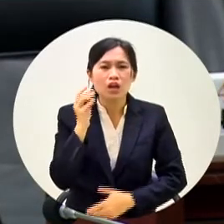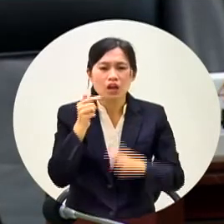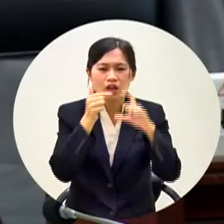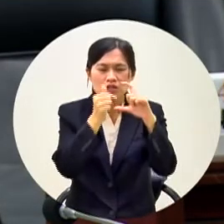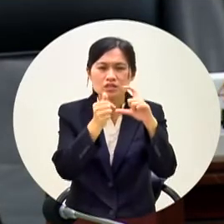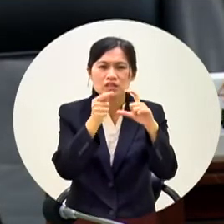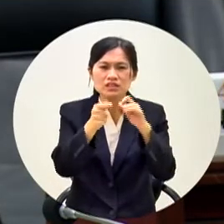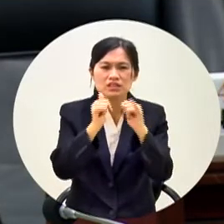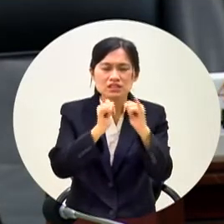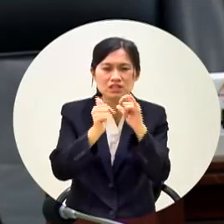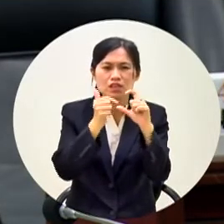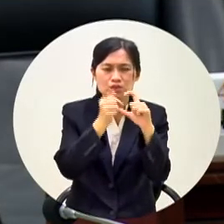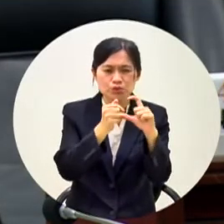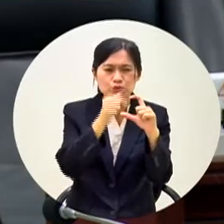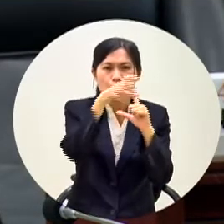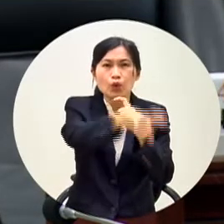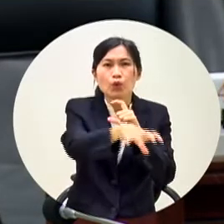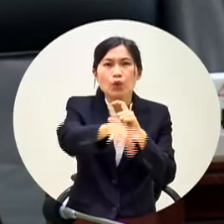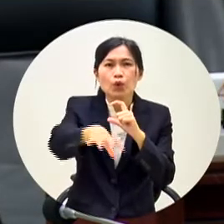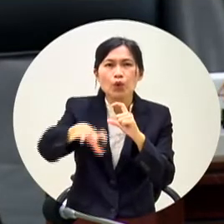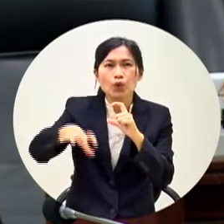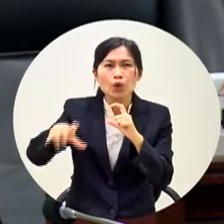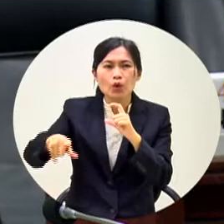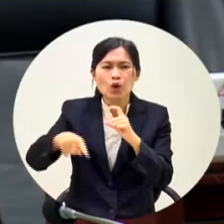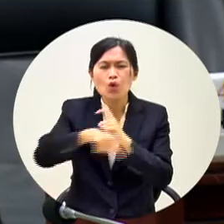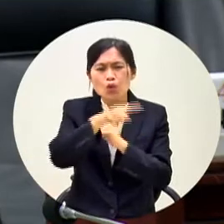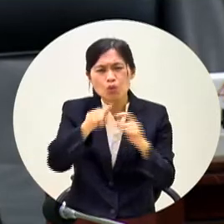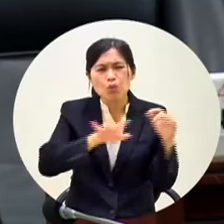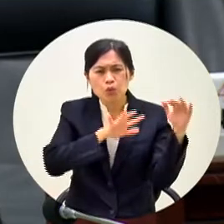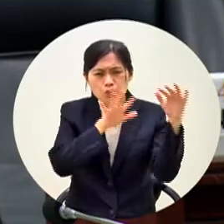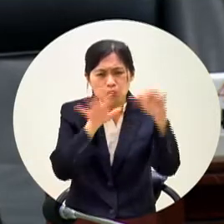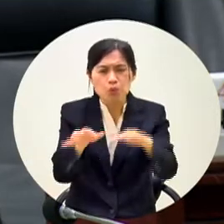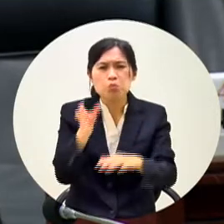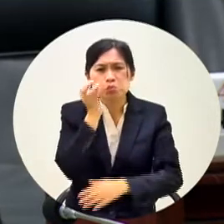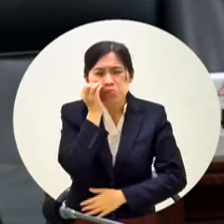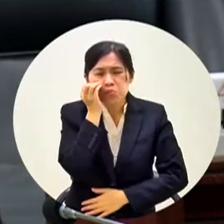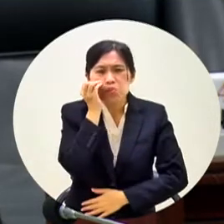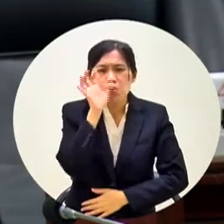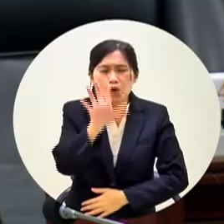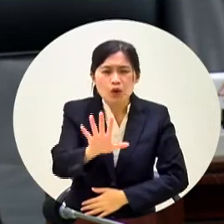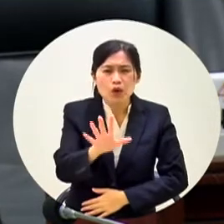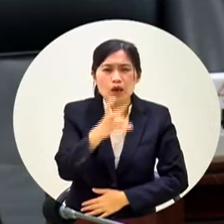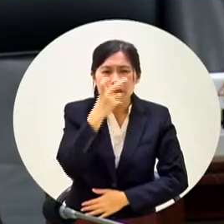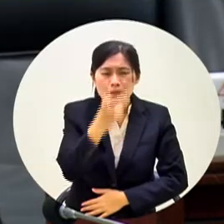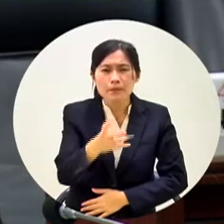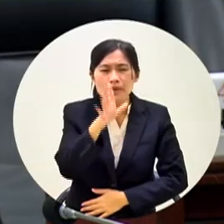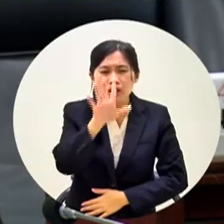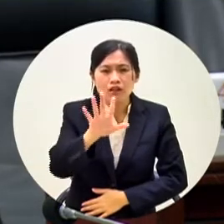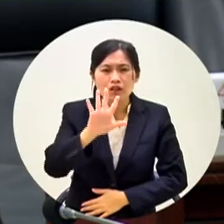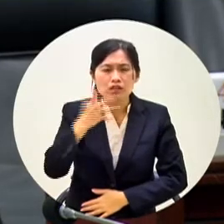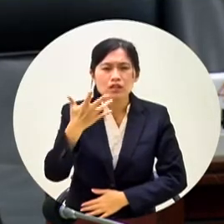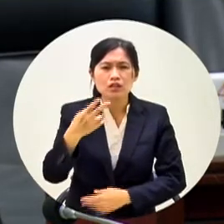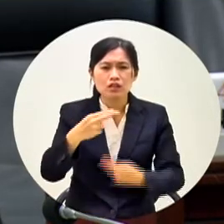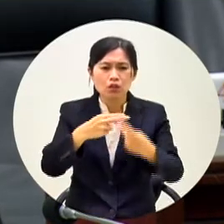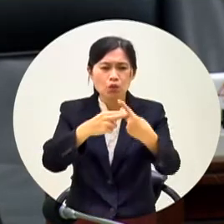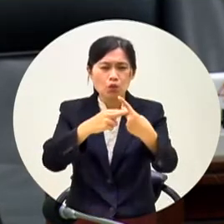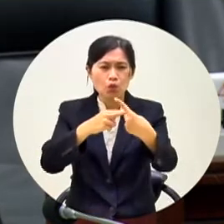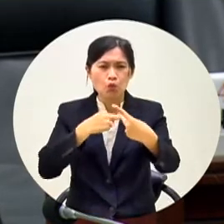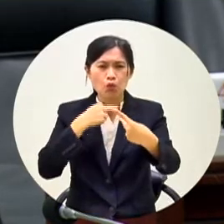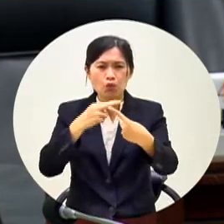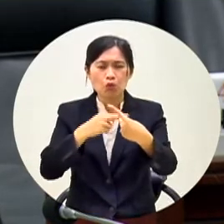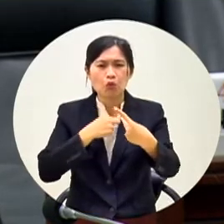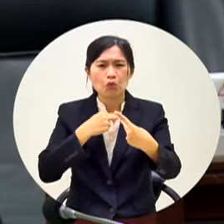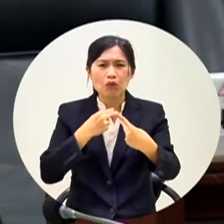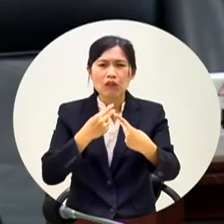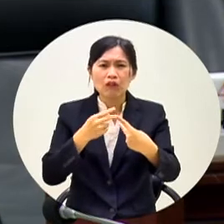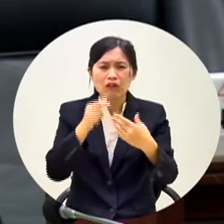型的，嘛有去会勘过。结果按回文是讲，规定就是讲